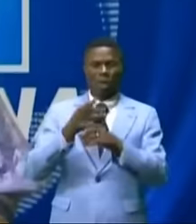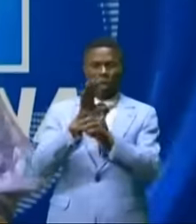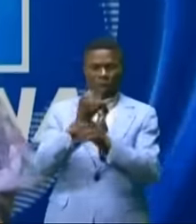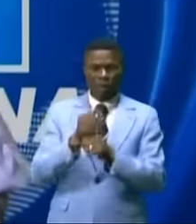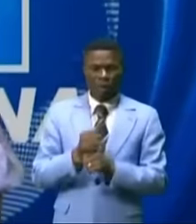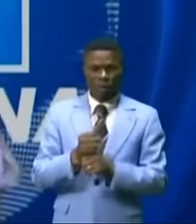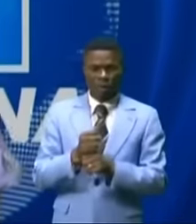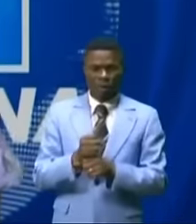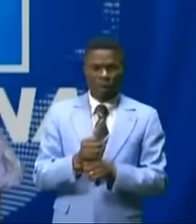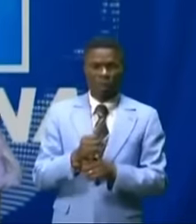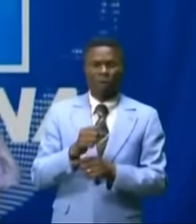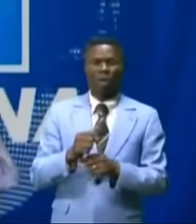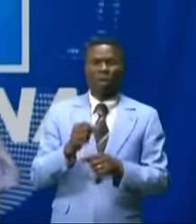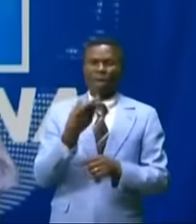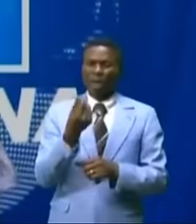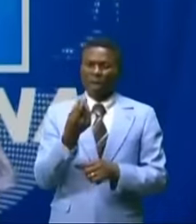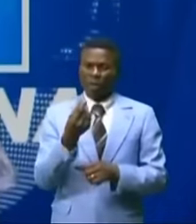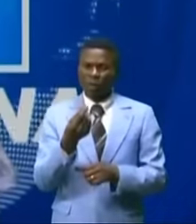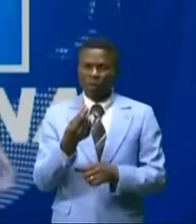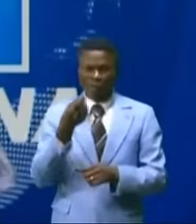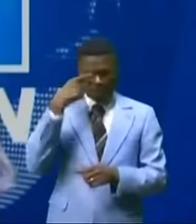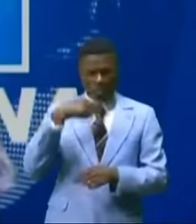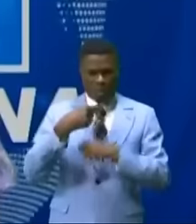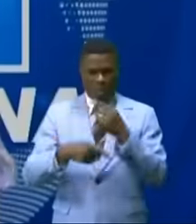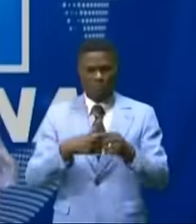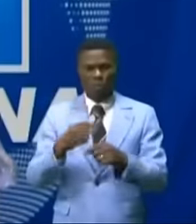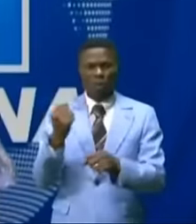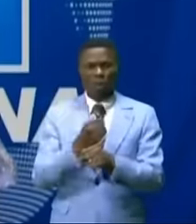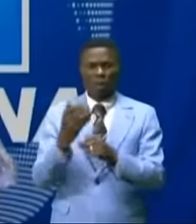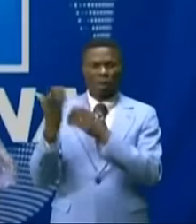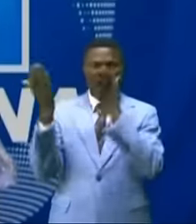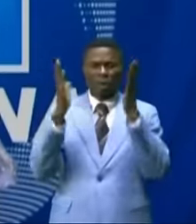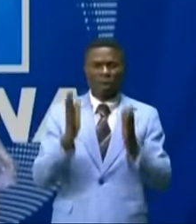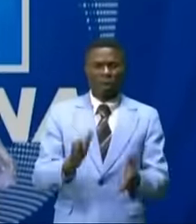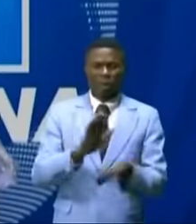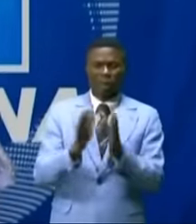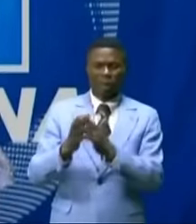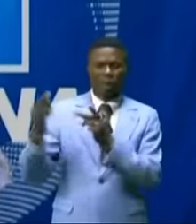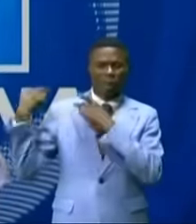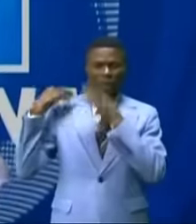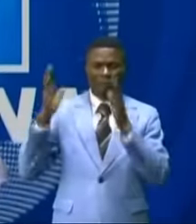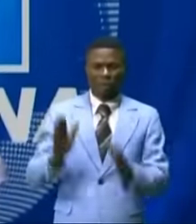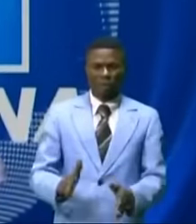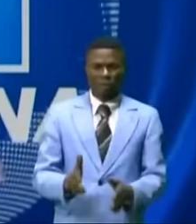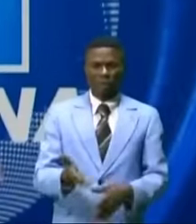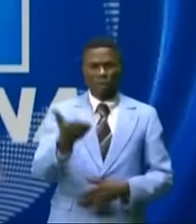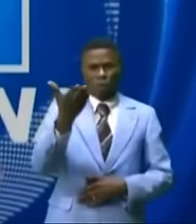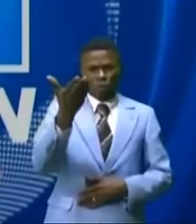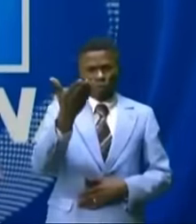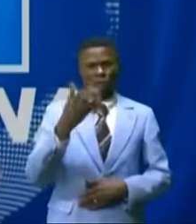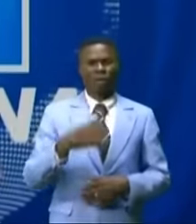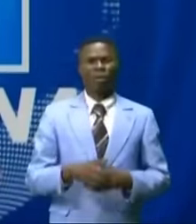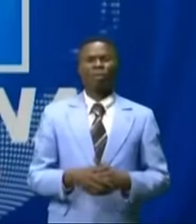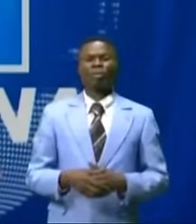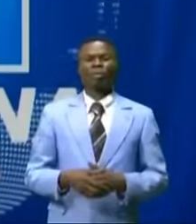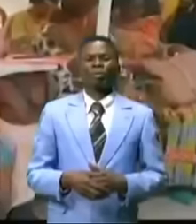recevoir des micro-crédits. C'est là pour permettre leur autonomisation. Des images et commentaires dans ce reportage.